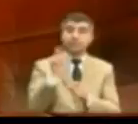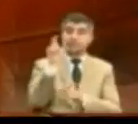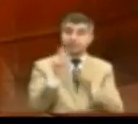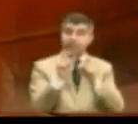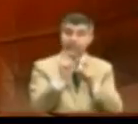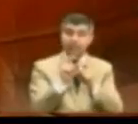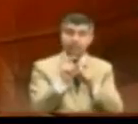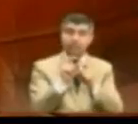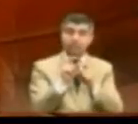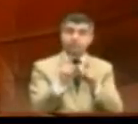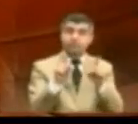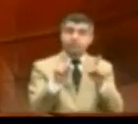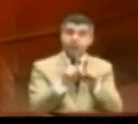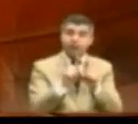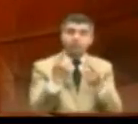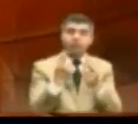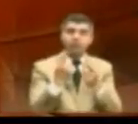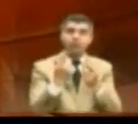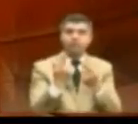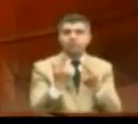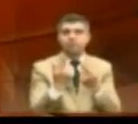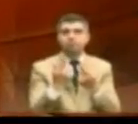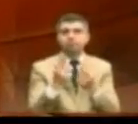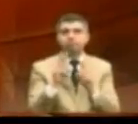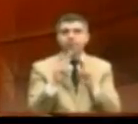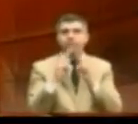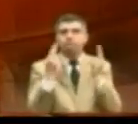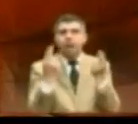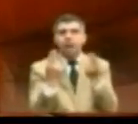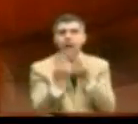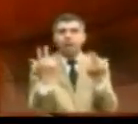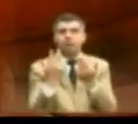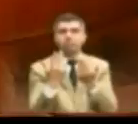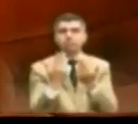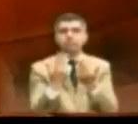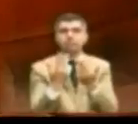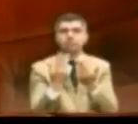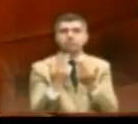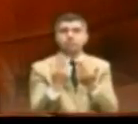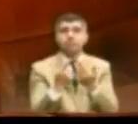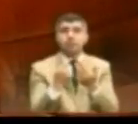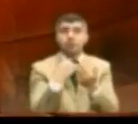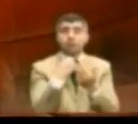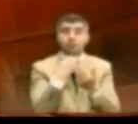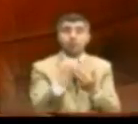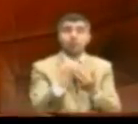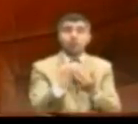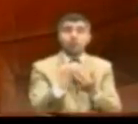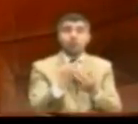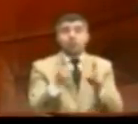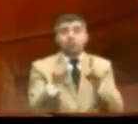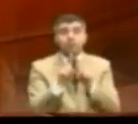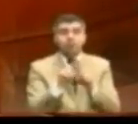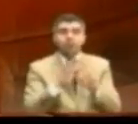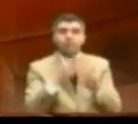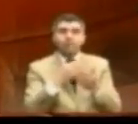حرص الموجودين في البلدان الأخرى من المهاجرين، أو هادو ليسوا مهاجرين ولكنهم في وضعية نعرفها